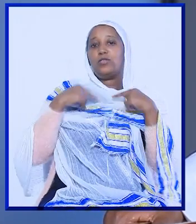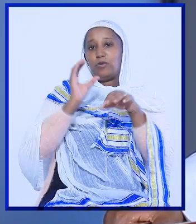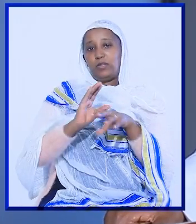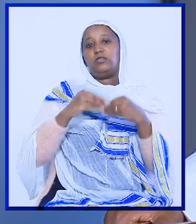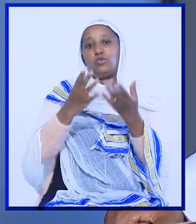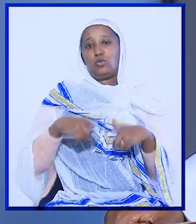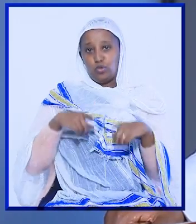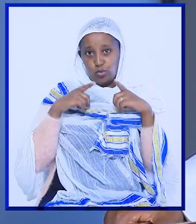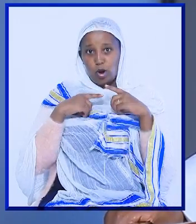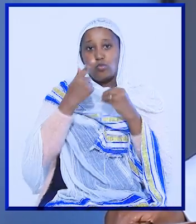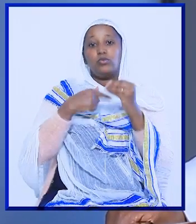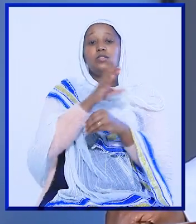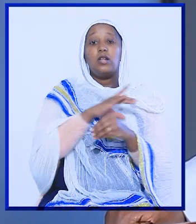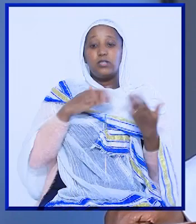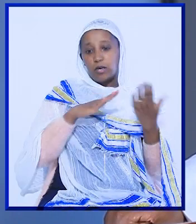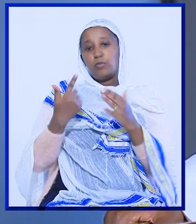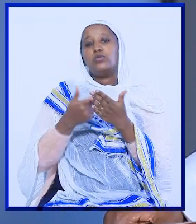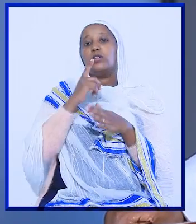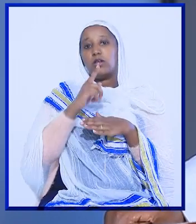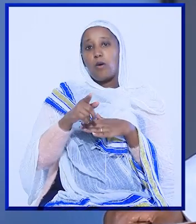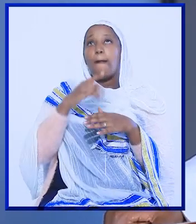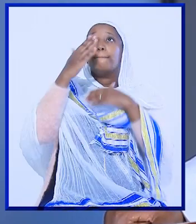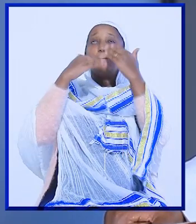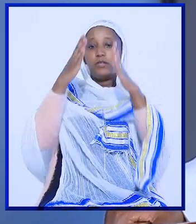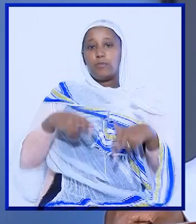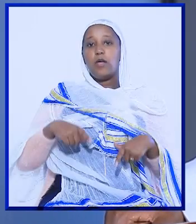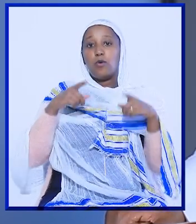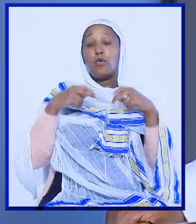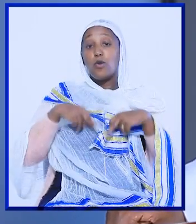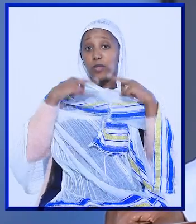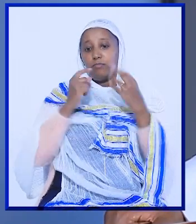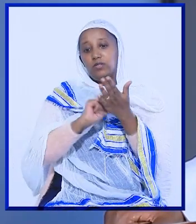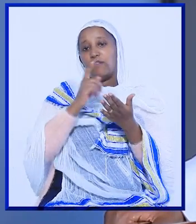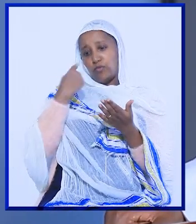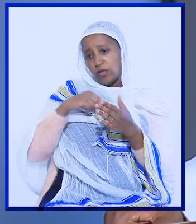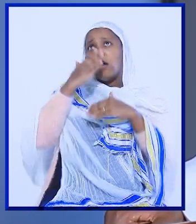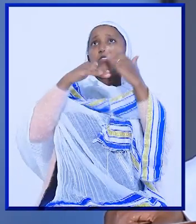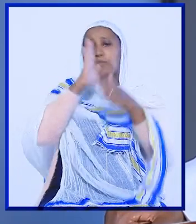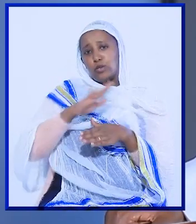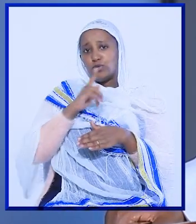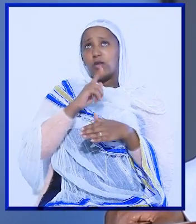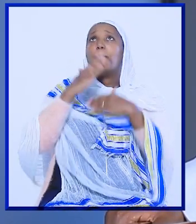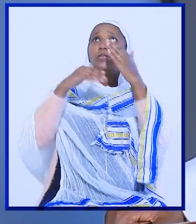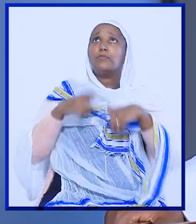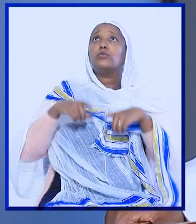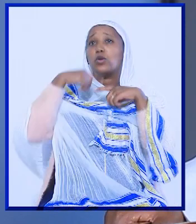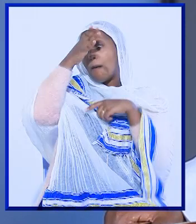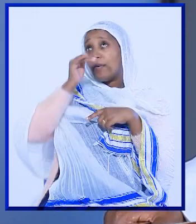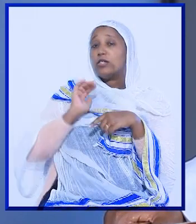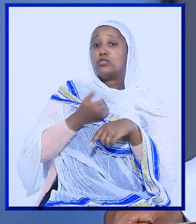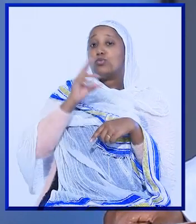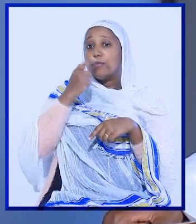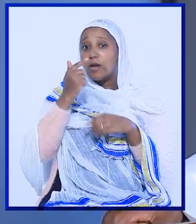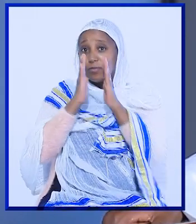ከሞት በኋላ ሌላ ሕይወት በቤተ ክርስቲያን ተሰጥቷቸው ይኖራሉ። ስለ ክርስትና መሞት እንዲህ ነው። በሰማያዊ ሕይወት መጻፍ ነው። እኛ የሰማይ ልጆች ነን።